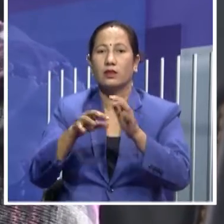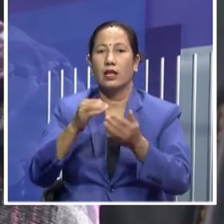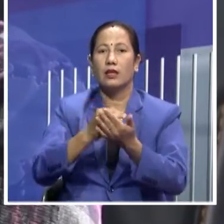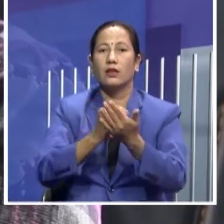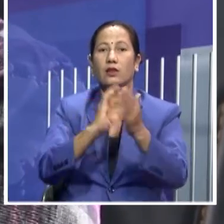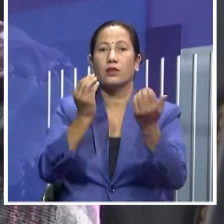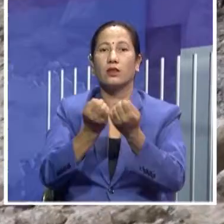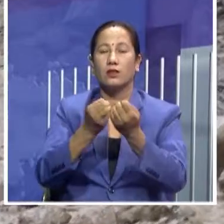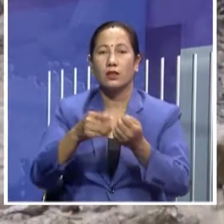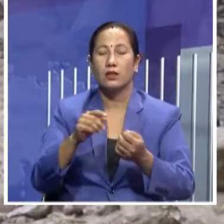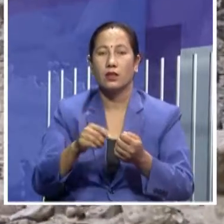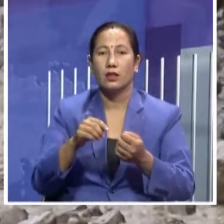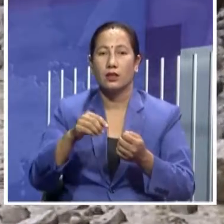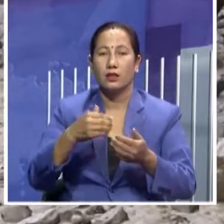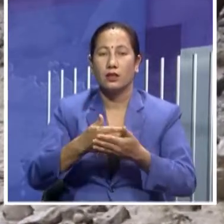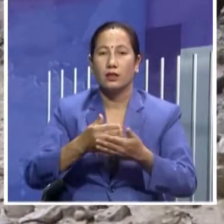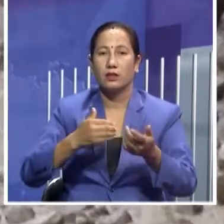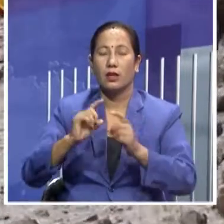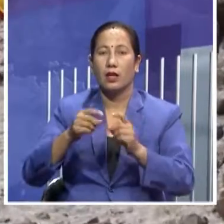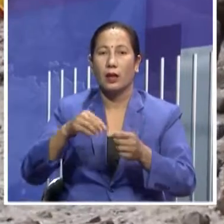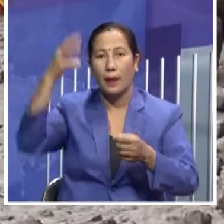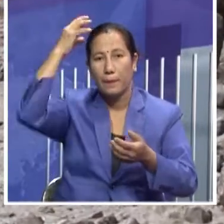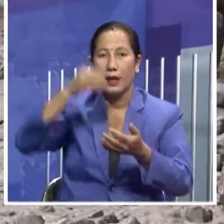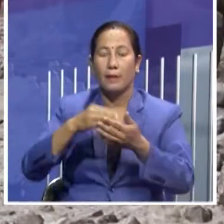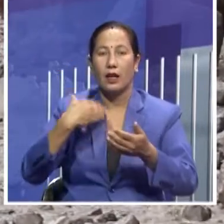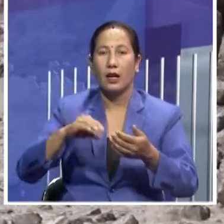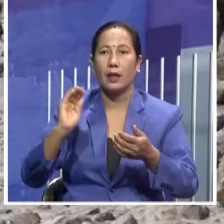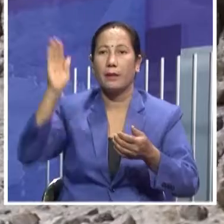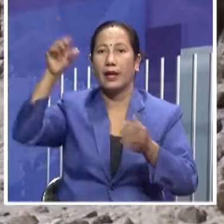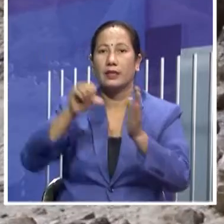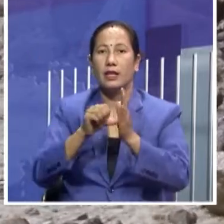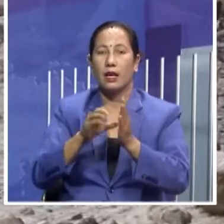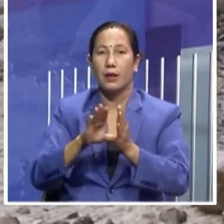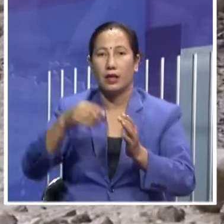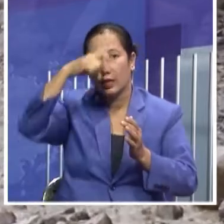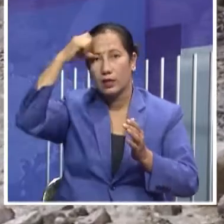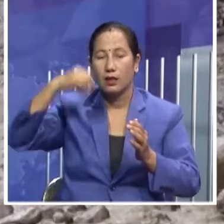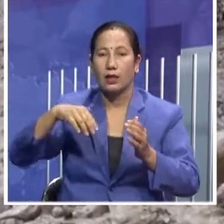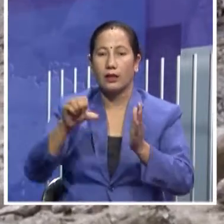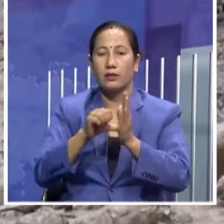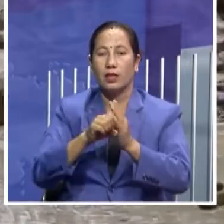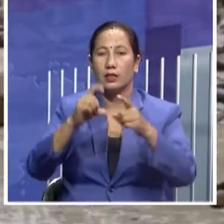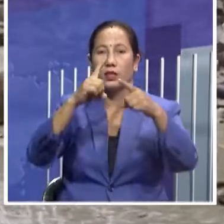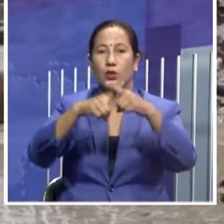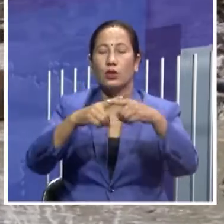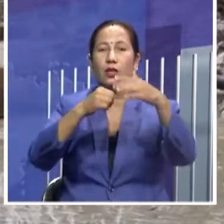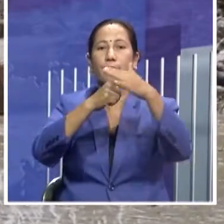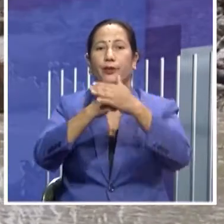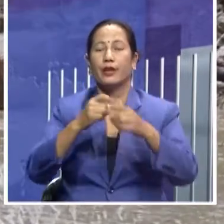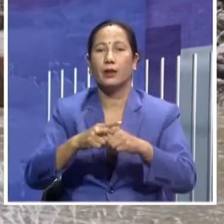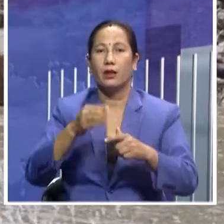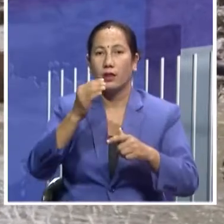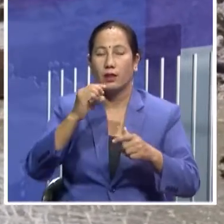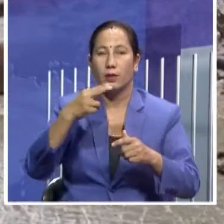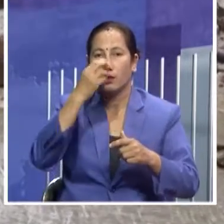त्यही उपायमा हामी लागेका छौँ। सिद्धार्थ राजमार्ग पाल्पा लगायत पहाडी जिल्लाबाट तराईका जिल्लासँग जोड्ने मुख्य राजमार्ग भएका